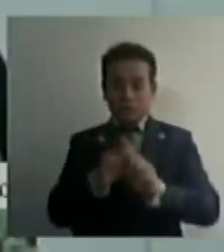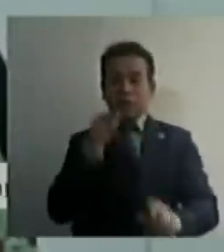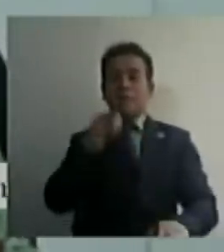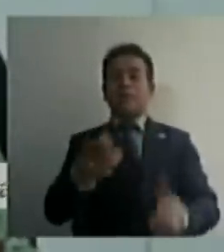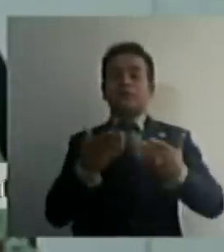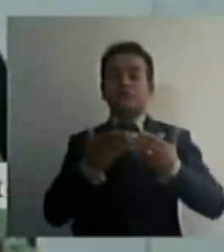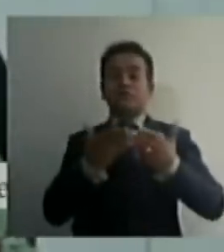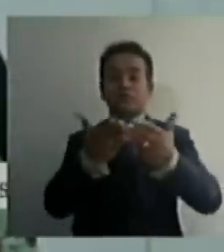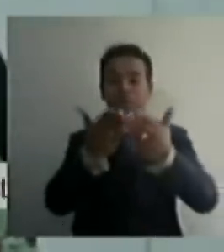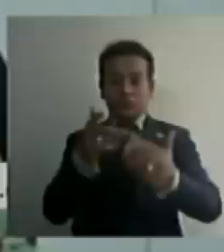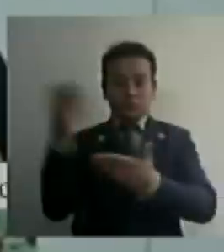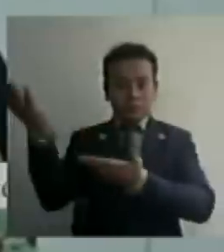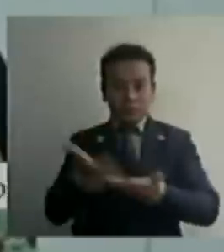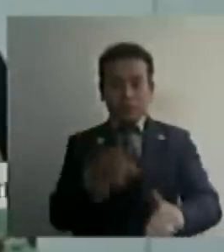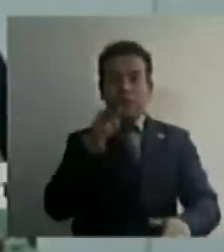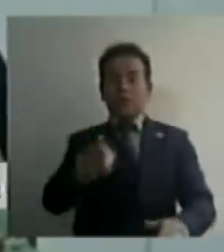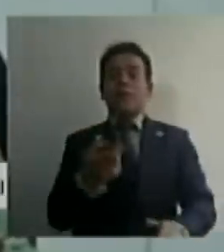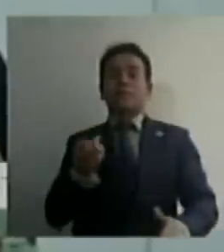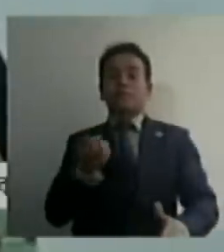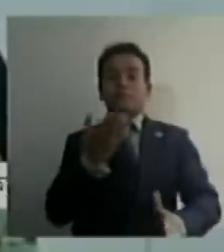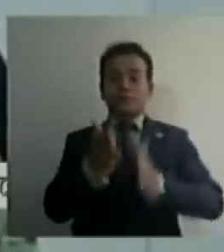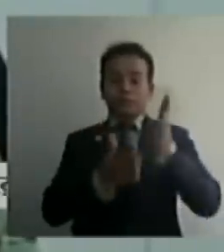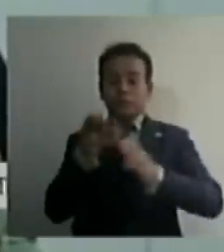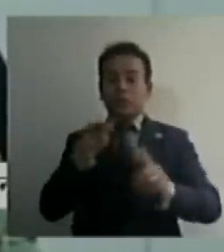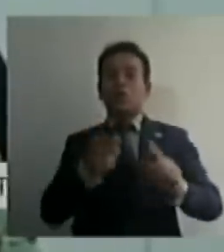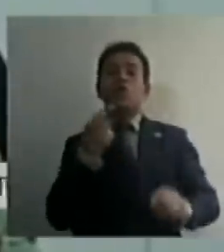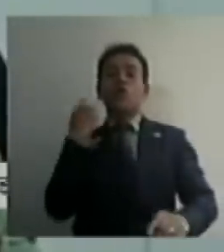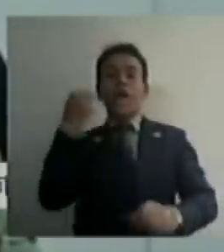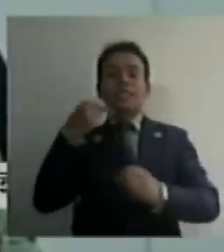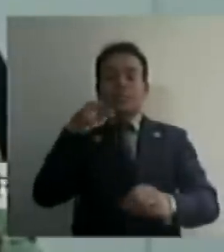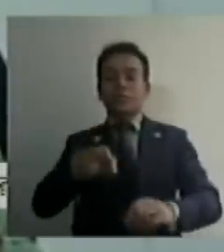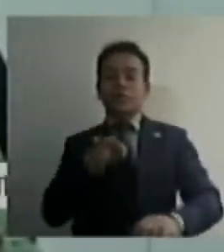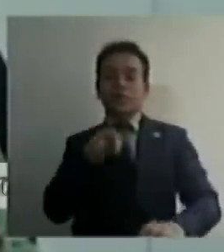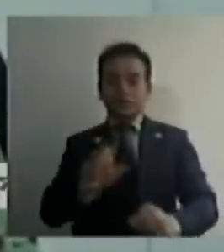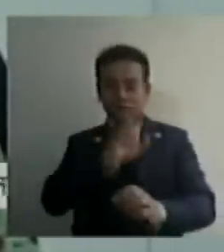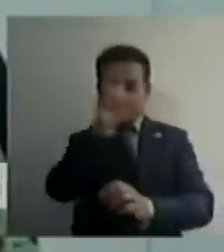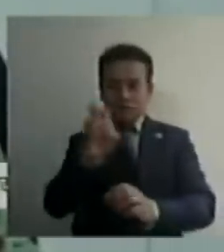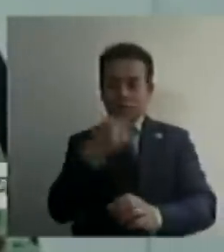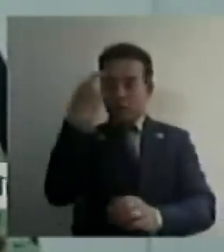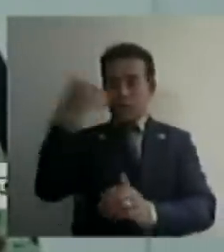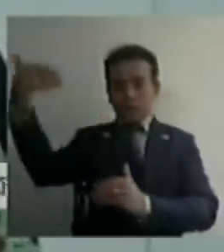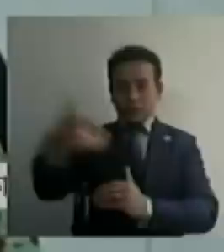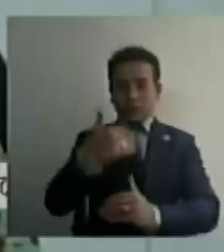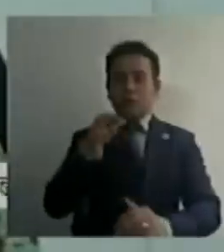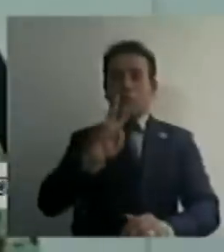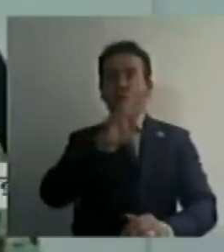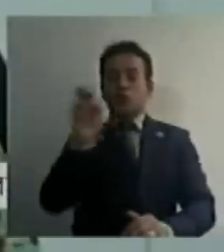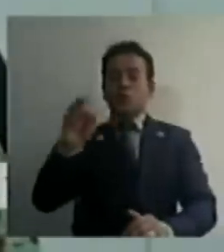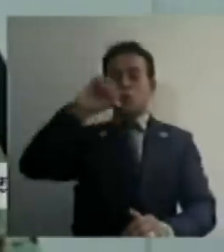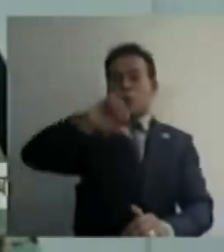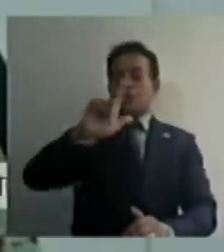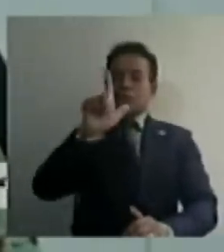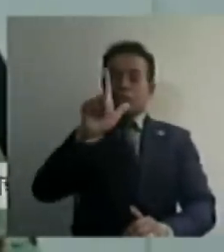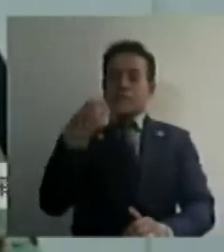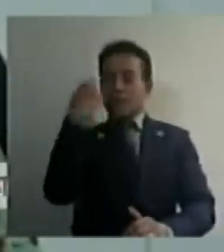২৪ ঘন্টায় এই স্ক্রিনিং করা হয়েছে ২৯৭ জনকে এবং এর মধ্যে